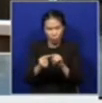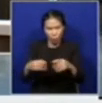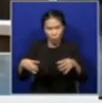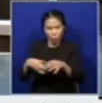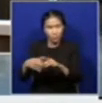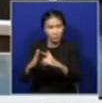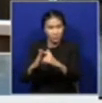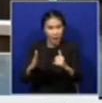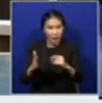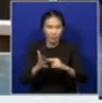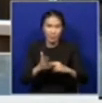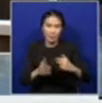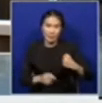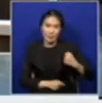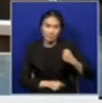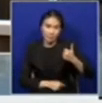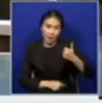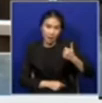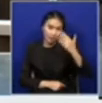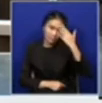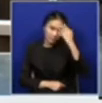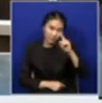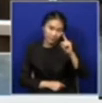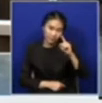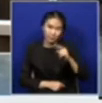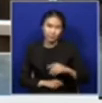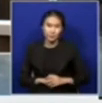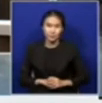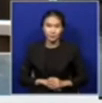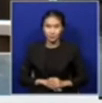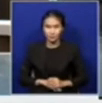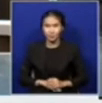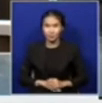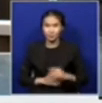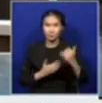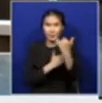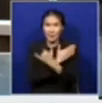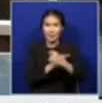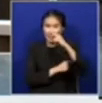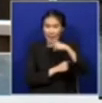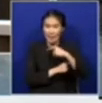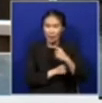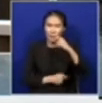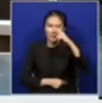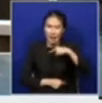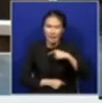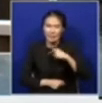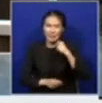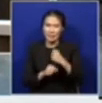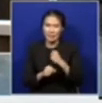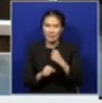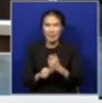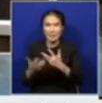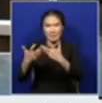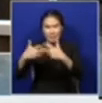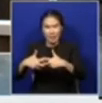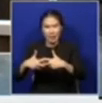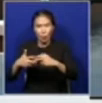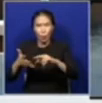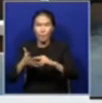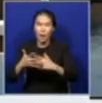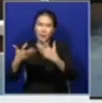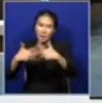มั่นคงได้ก็เกิดจากการที่ประเทศไทยผลิตยาสามัญและท